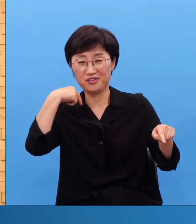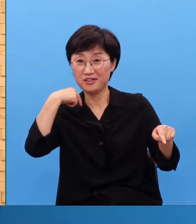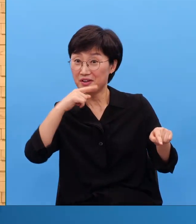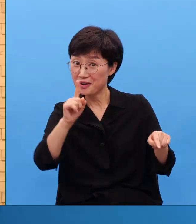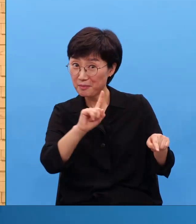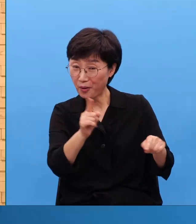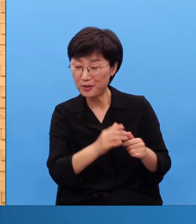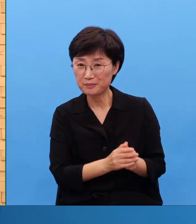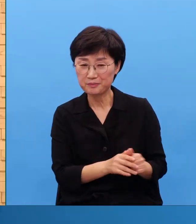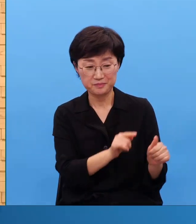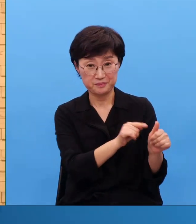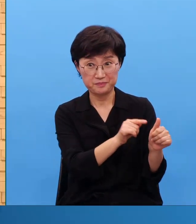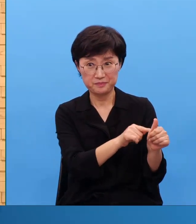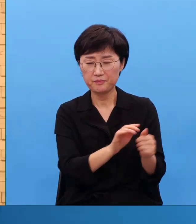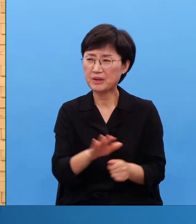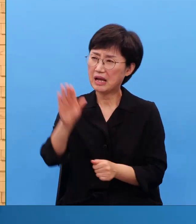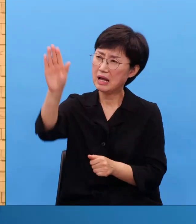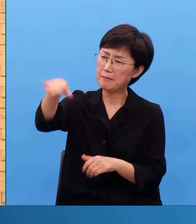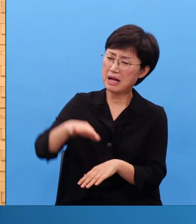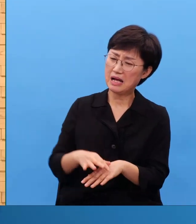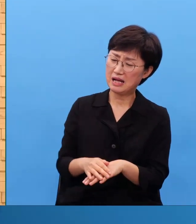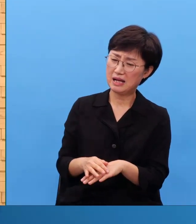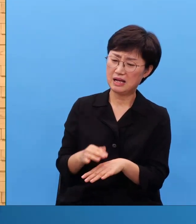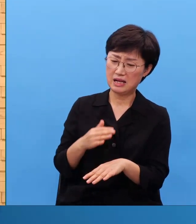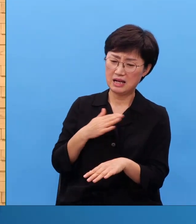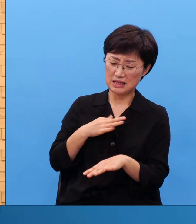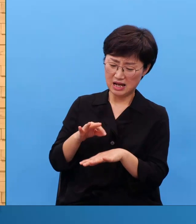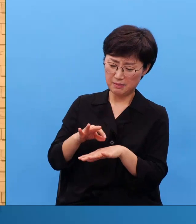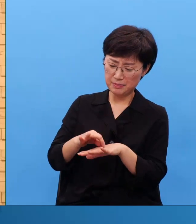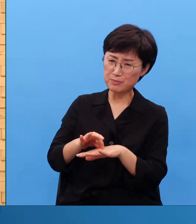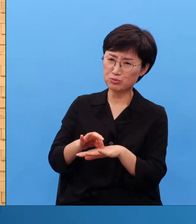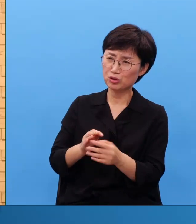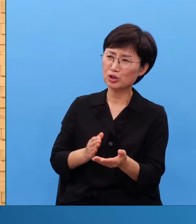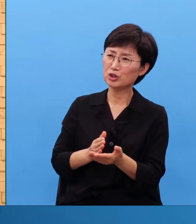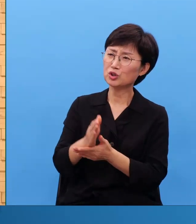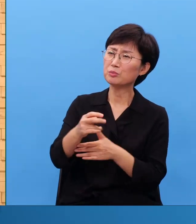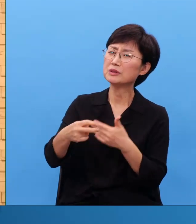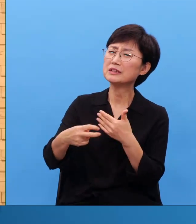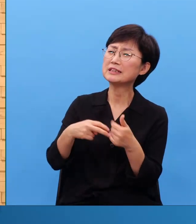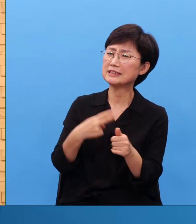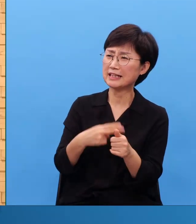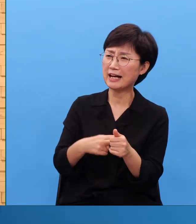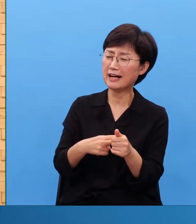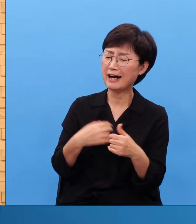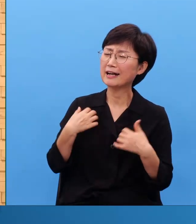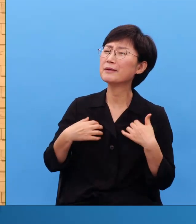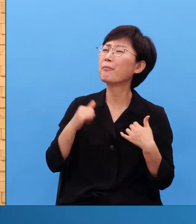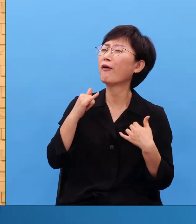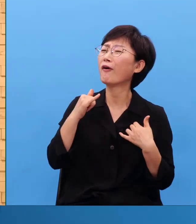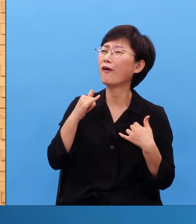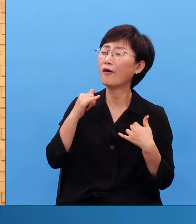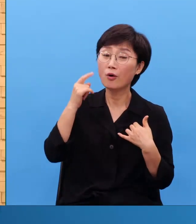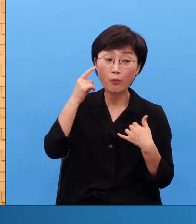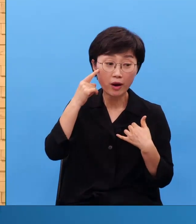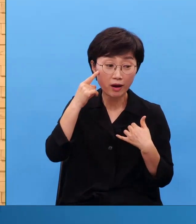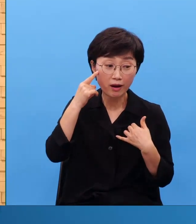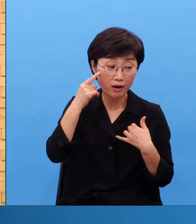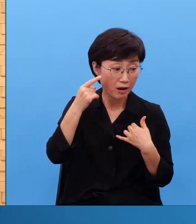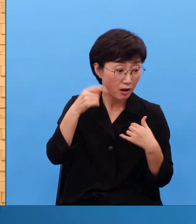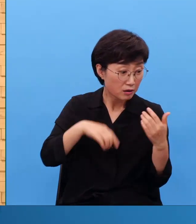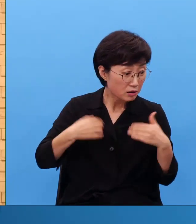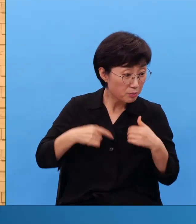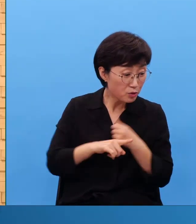came from her heart. 이 피부과 의사인데 너무 좋다는 거 왜냐? 피부과 이건 치료해주면서 얘기를 할 수 있대. And she says she loves